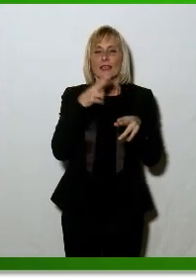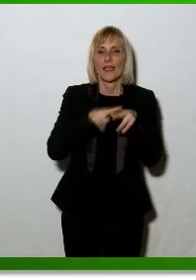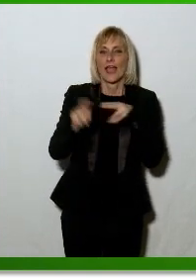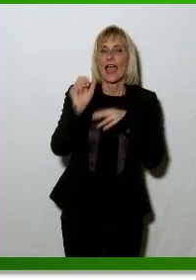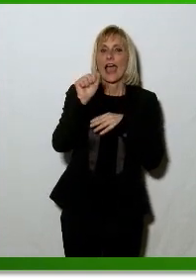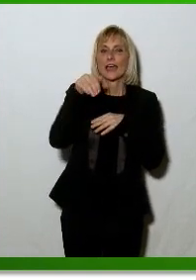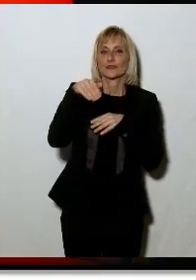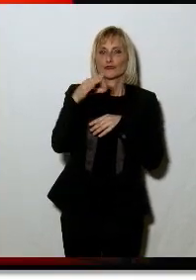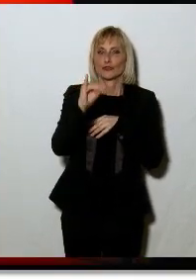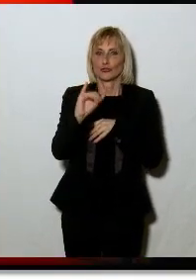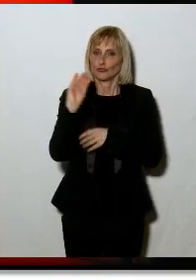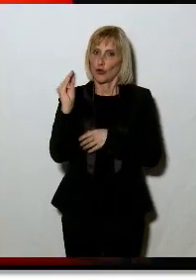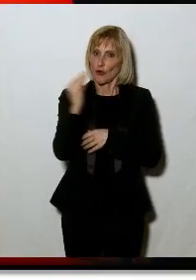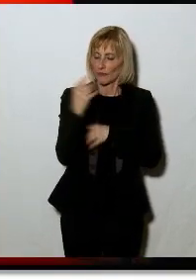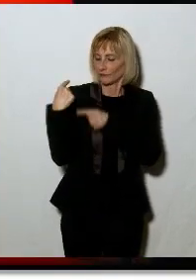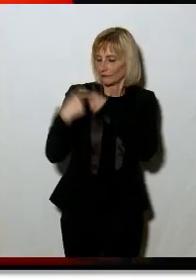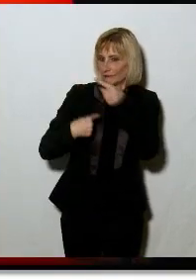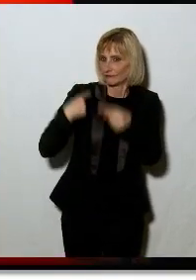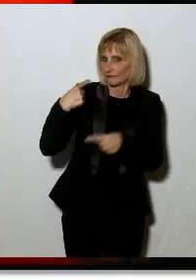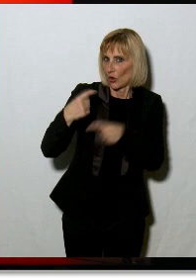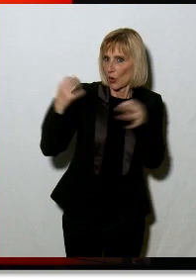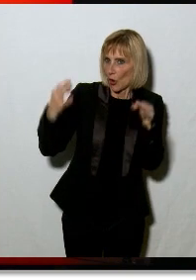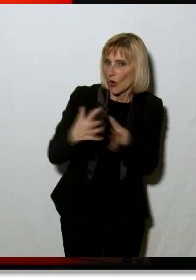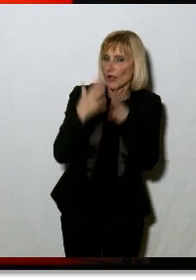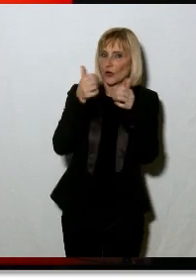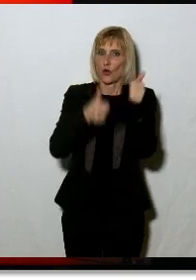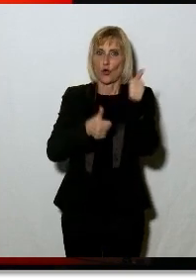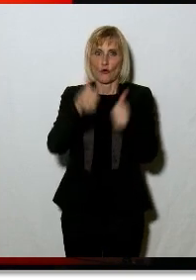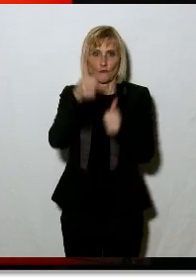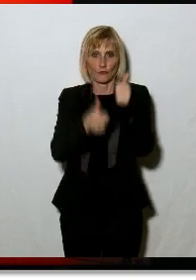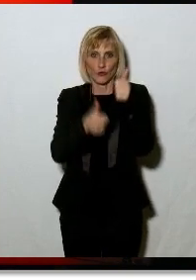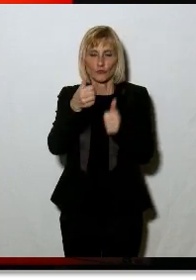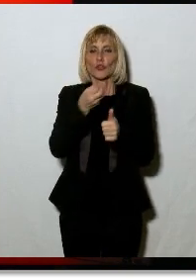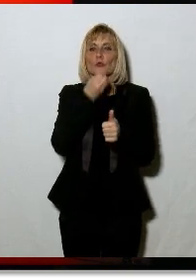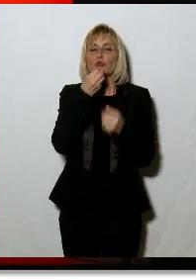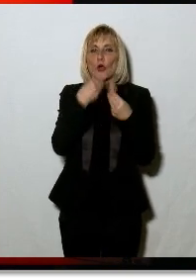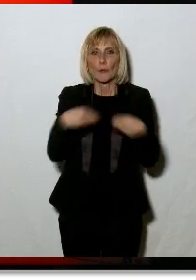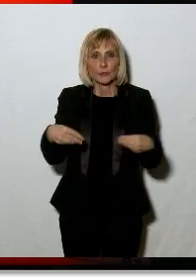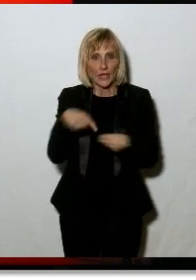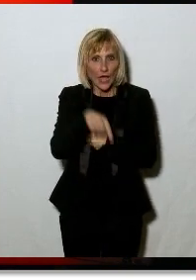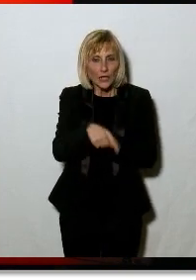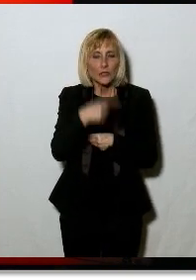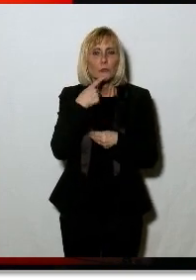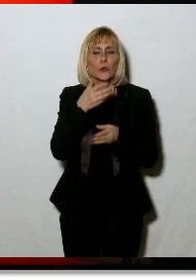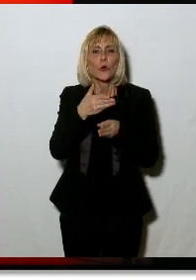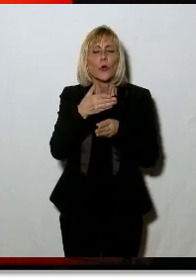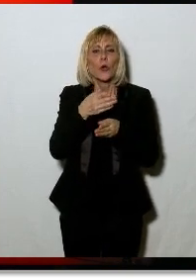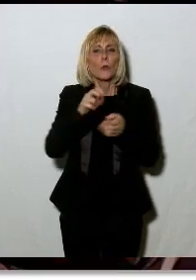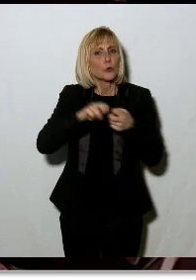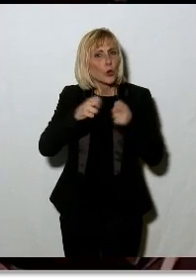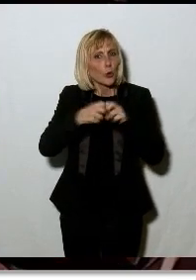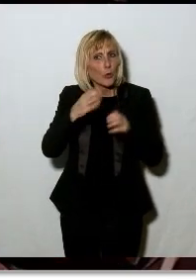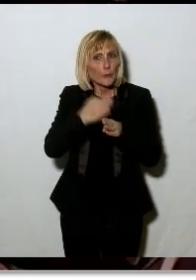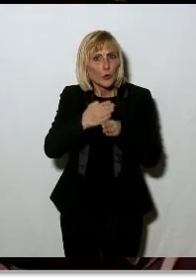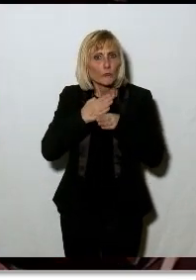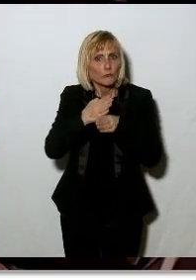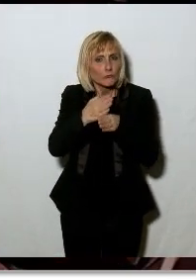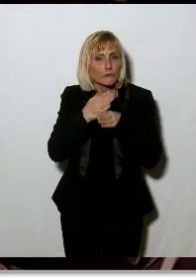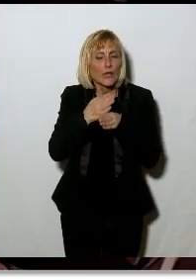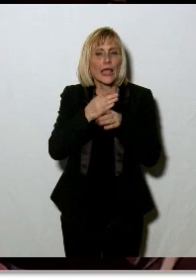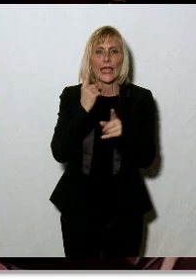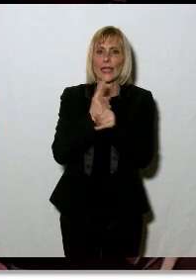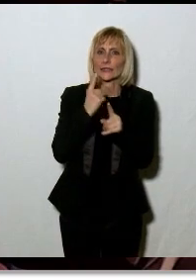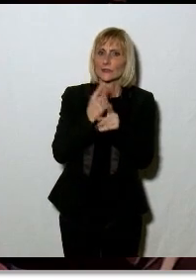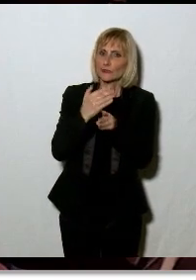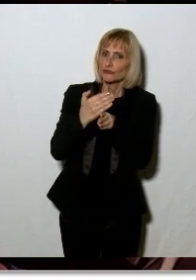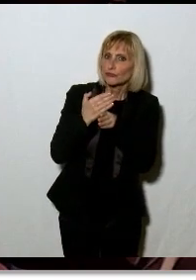giovani tradizionale occasione di confronto tra buone pratiche ma anche di condivisione di problematiche di esigenze e di